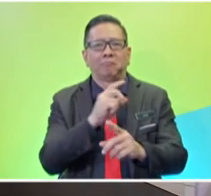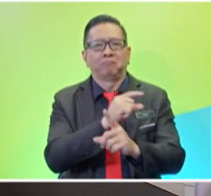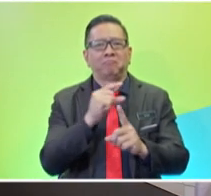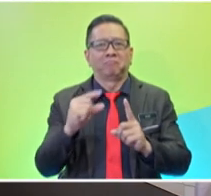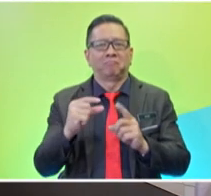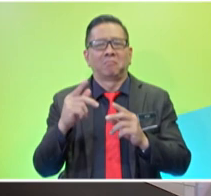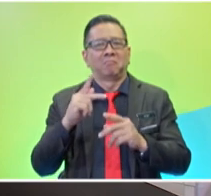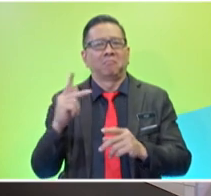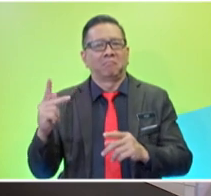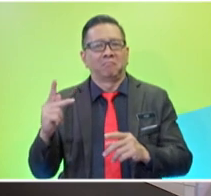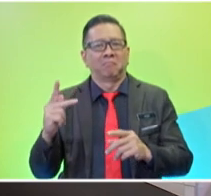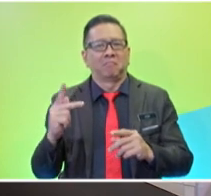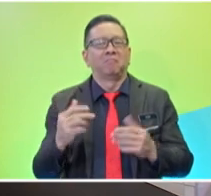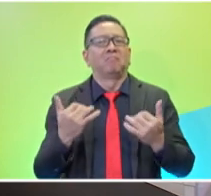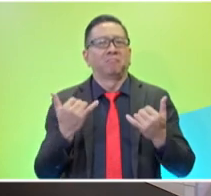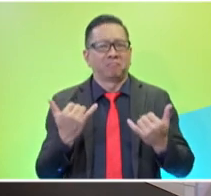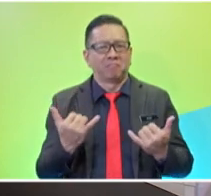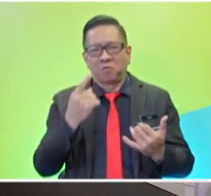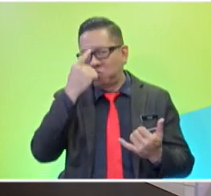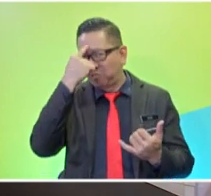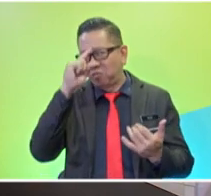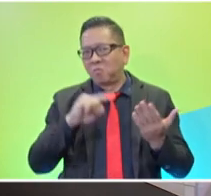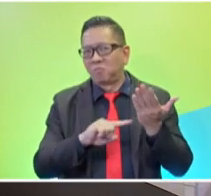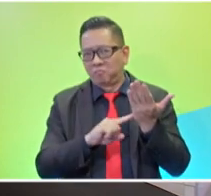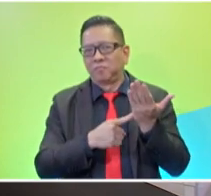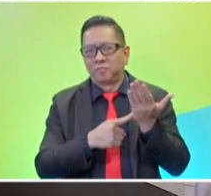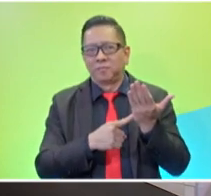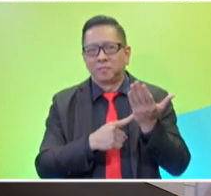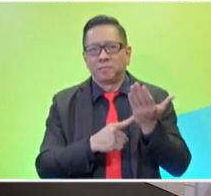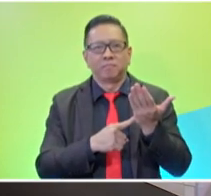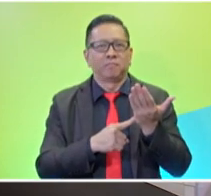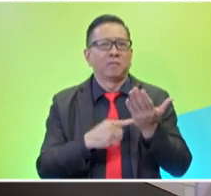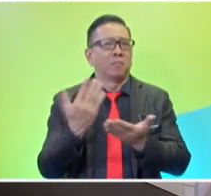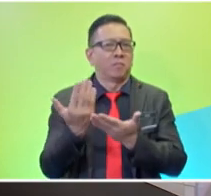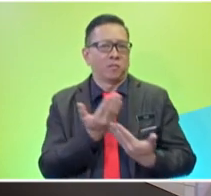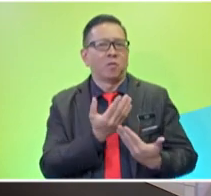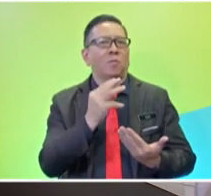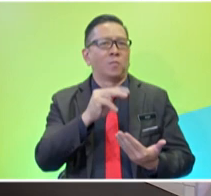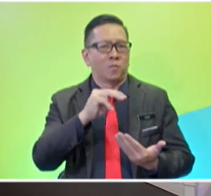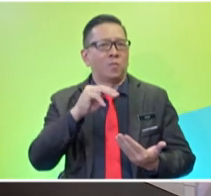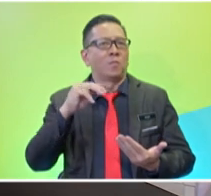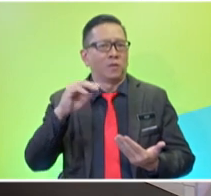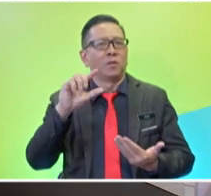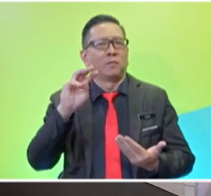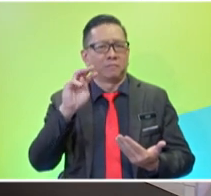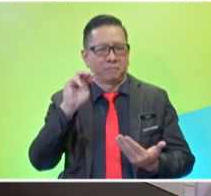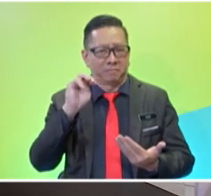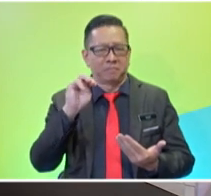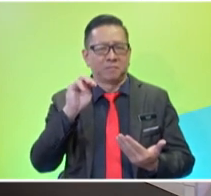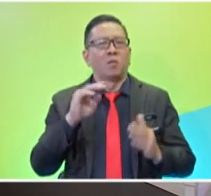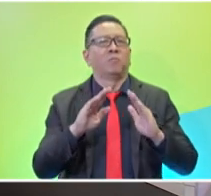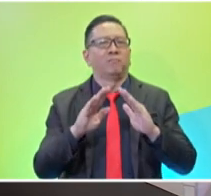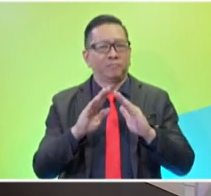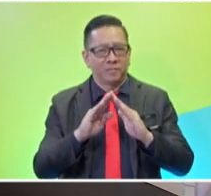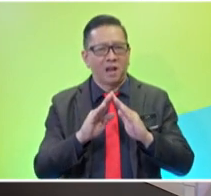kadaren akibat Namira untuk topi ini Oke saya nak minta murid-murid dekat GM dan juga murid-murid kayak rumah